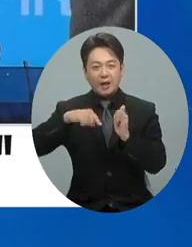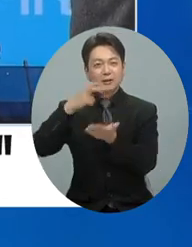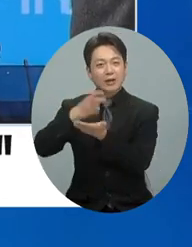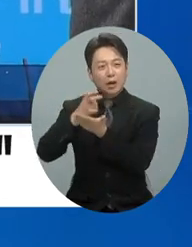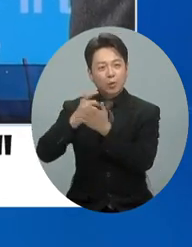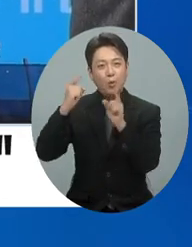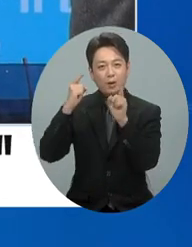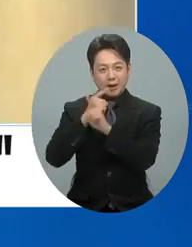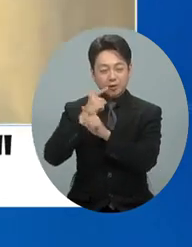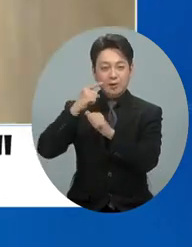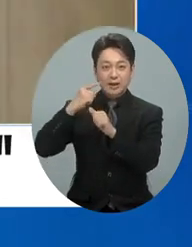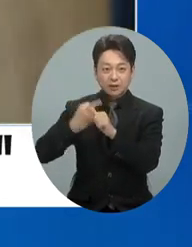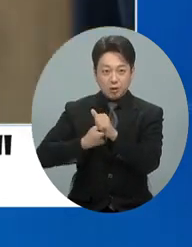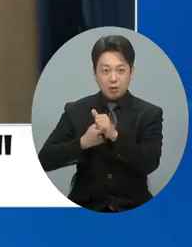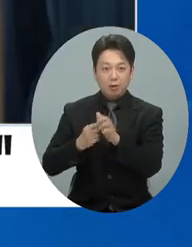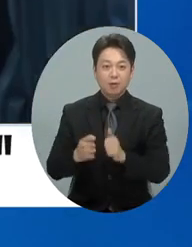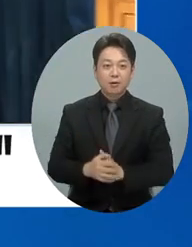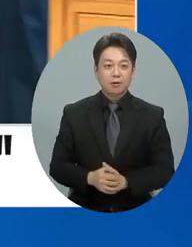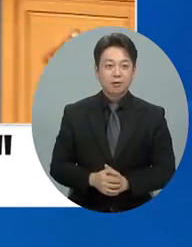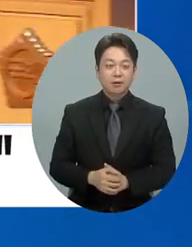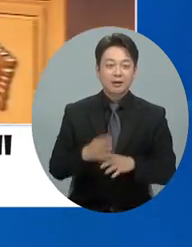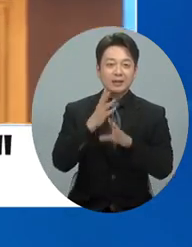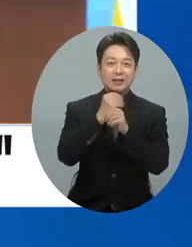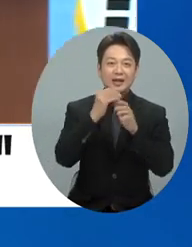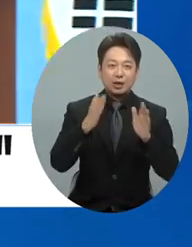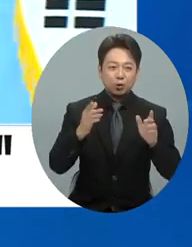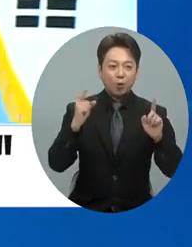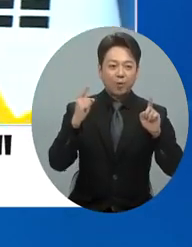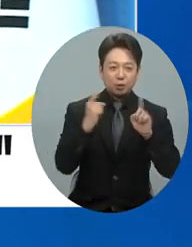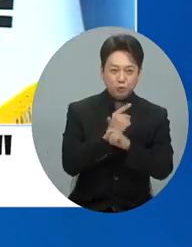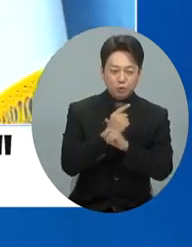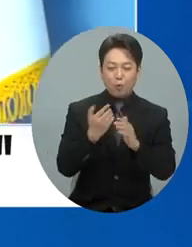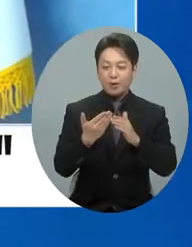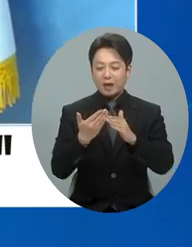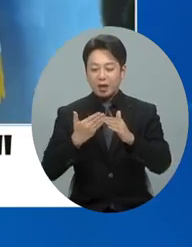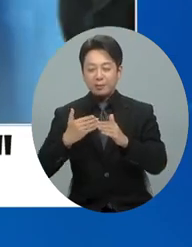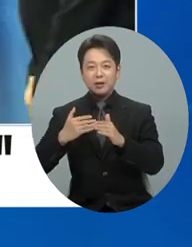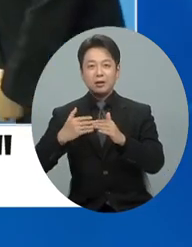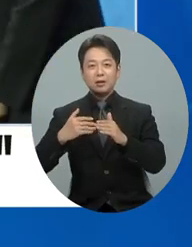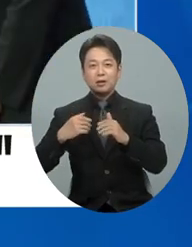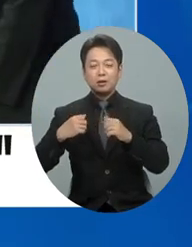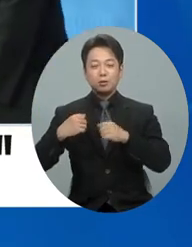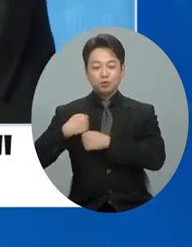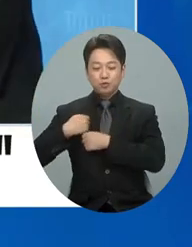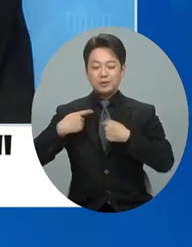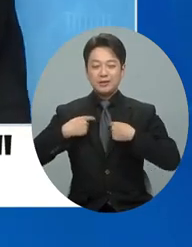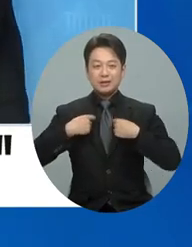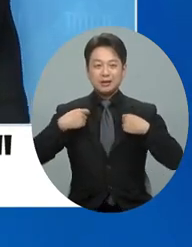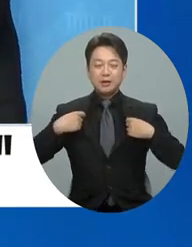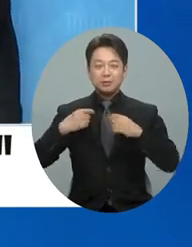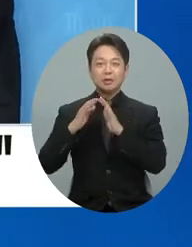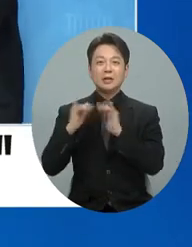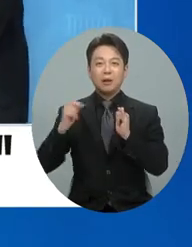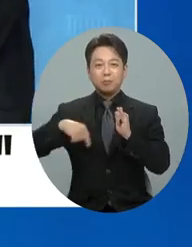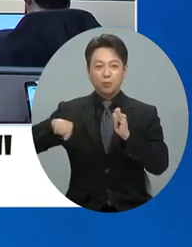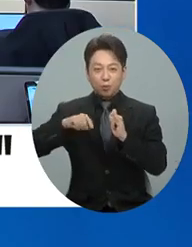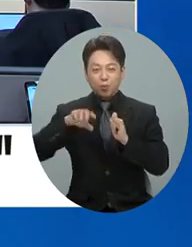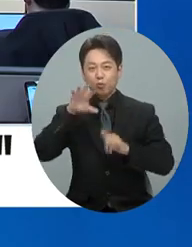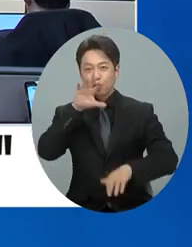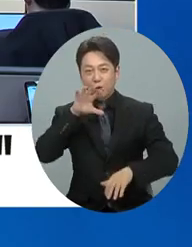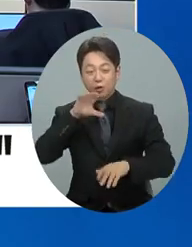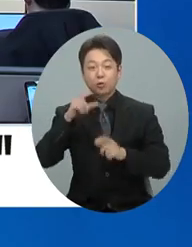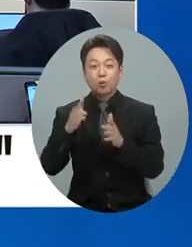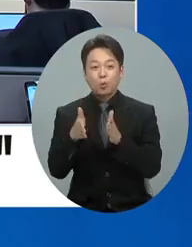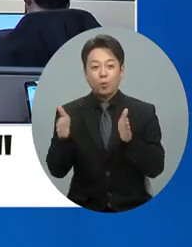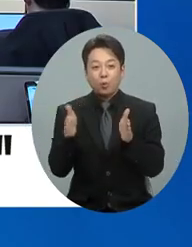근본적인 변화를 정말 여야가 머리를 맞대고 협의해봐야 될 단계에 이르는 건 사실이다. 저도 근데